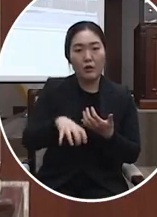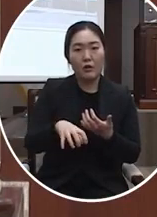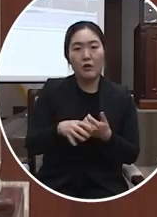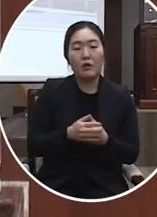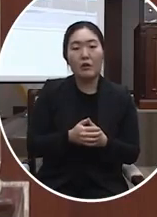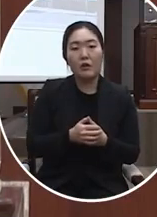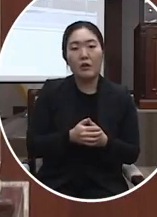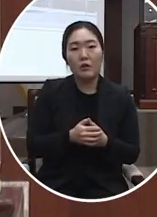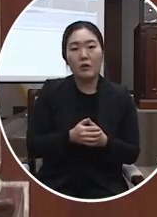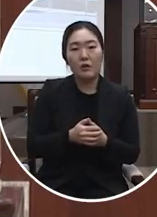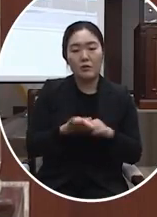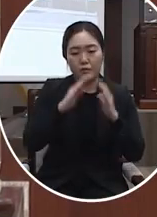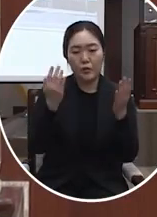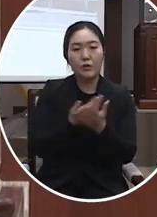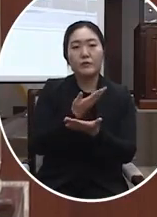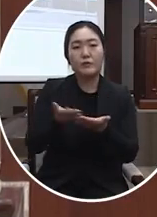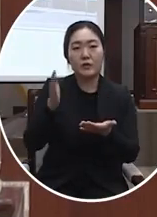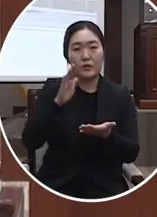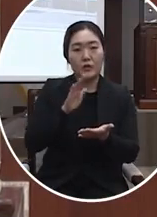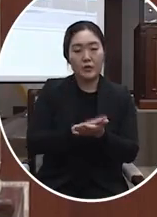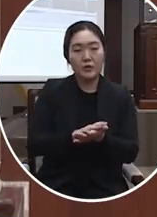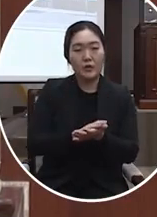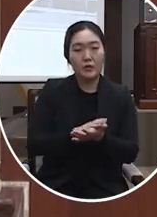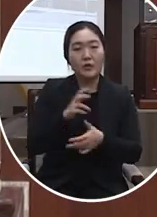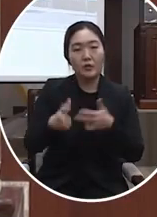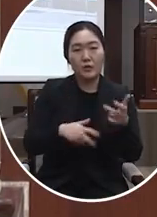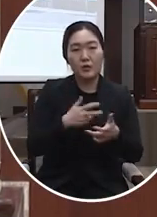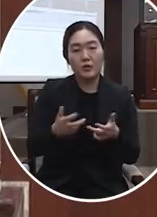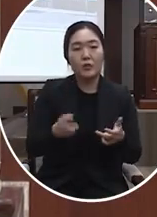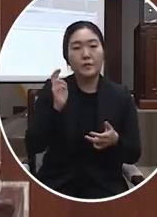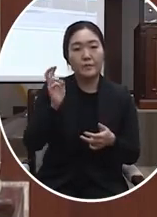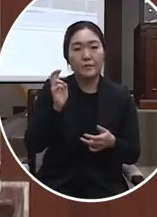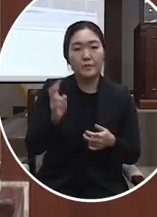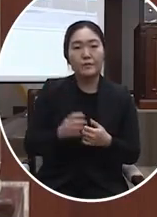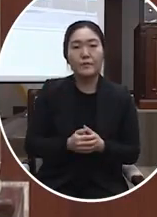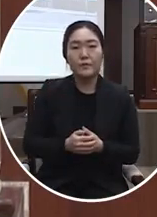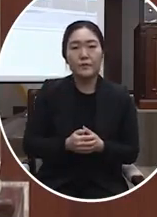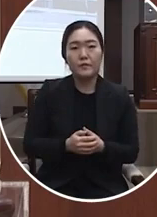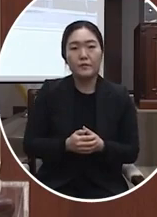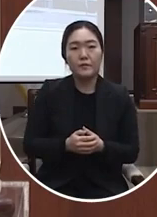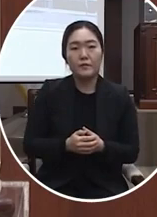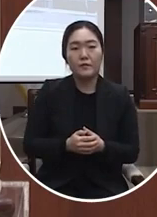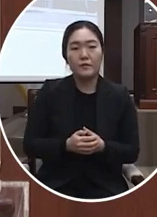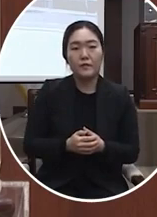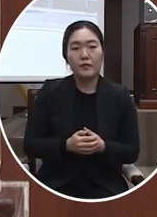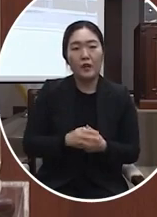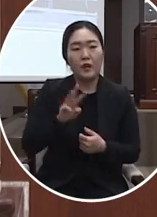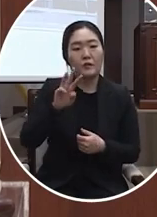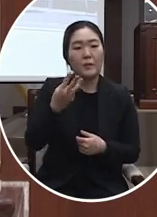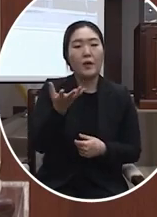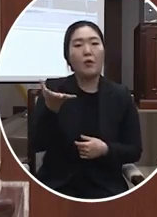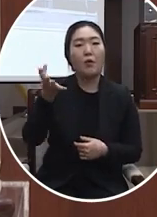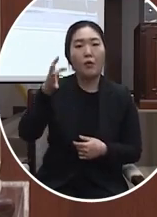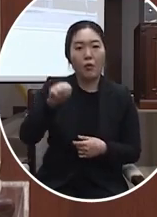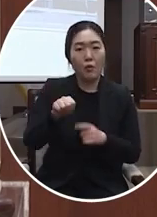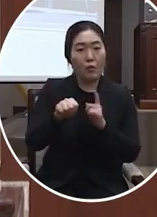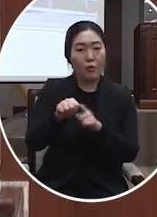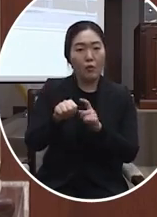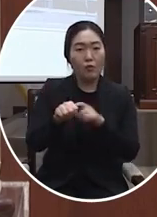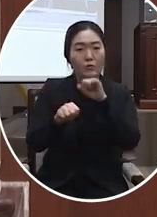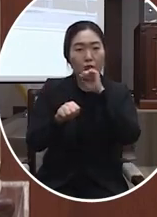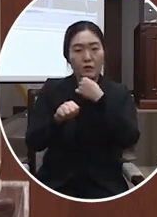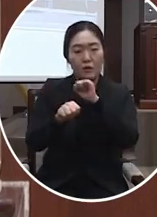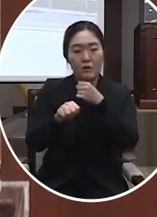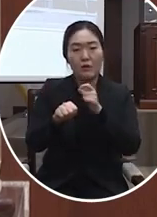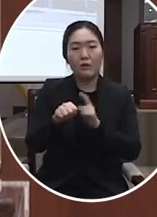노원 문화예술회관 리모델링 공사를 하게 됩니다. 청장님, 300억 원이라는